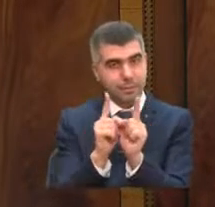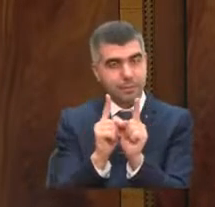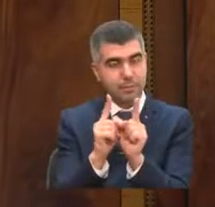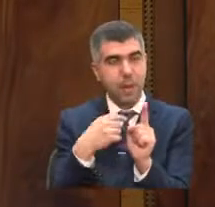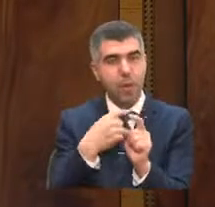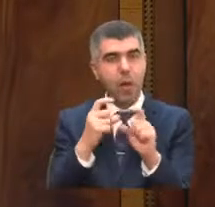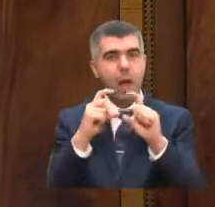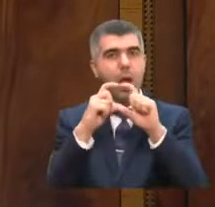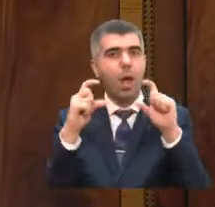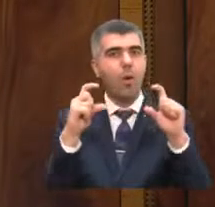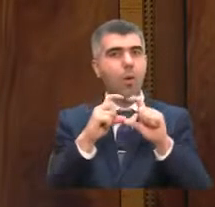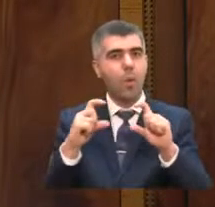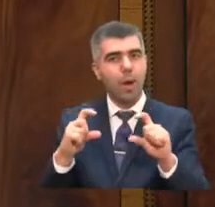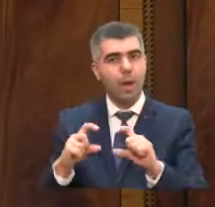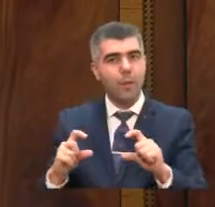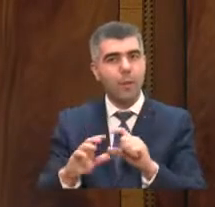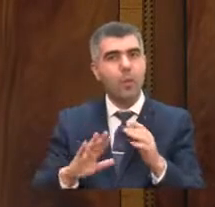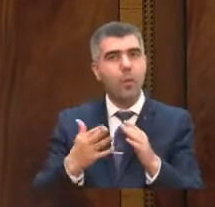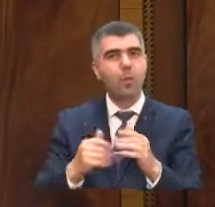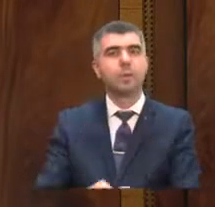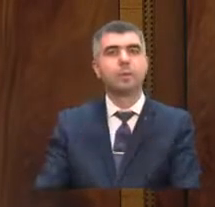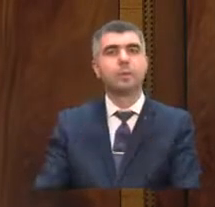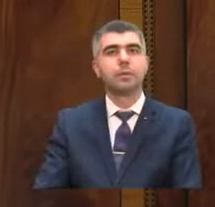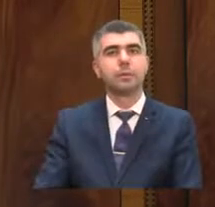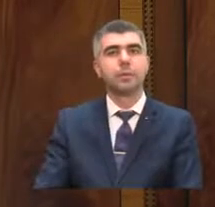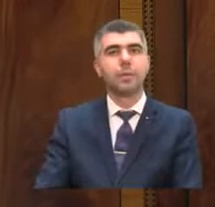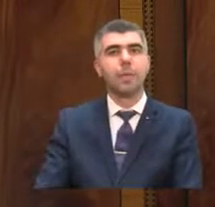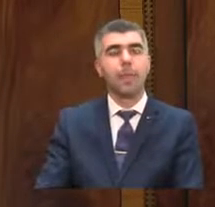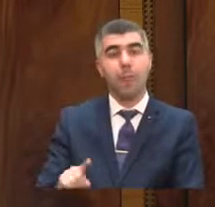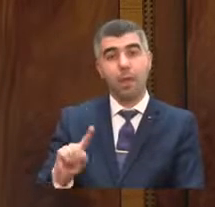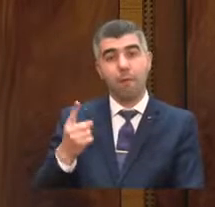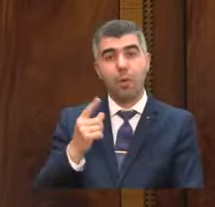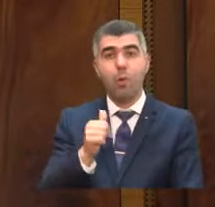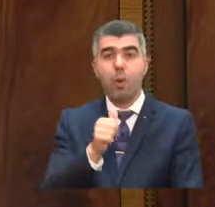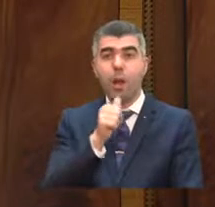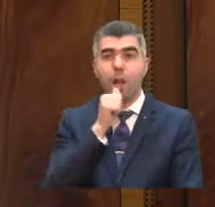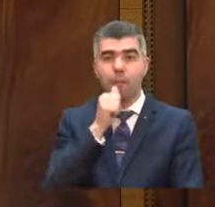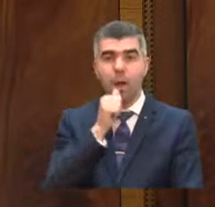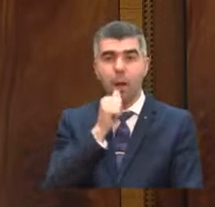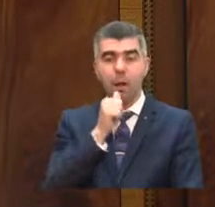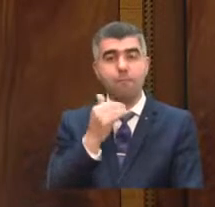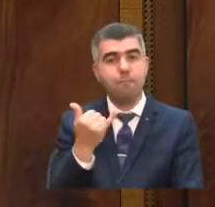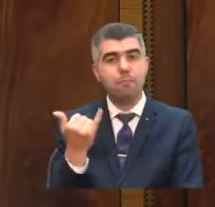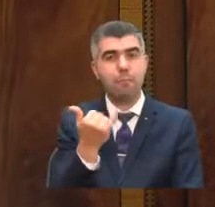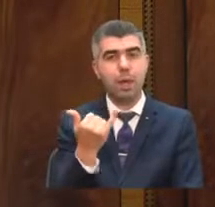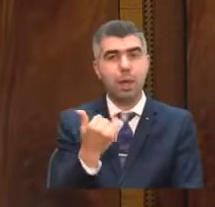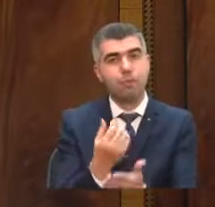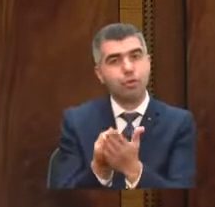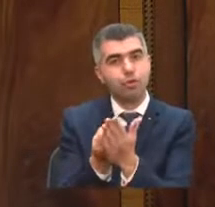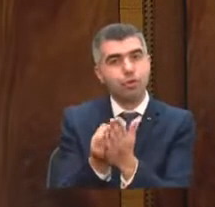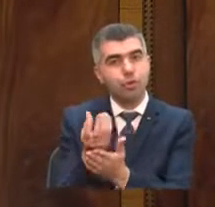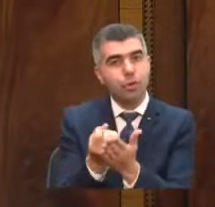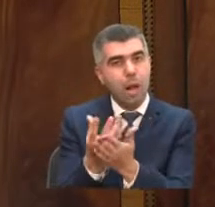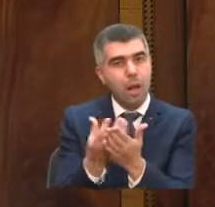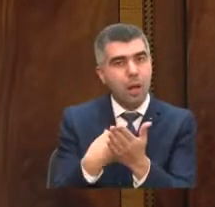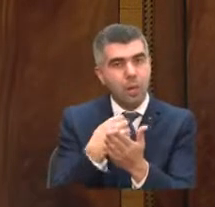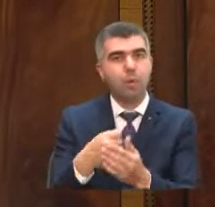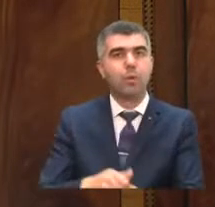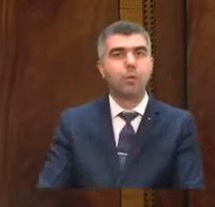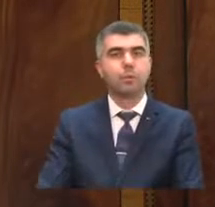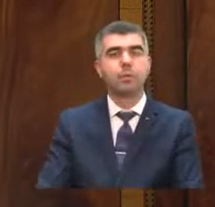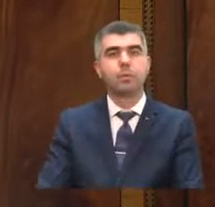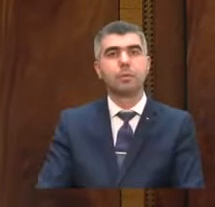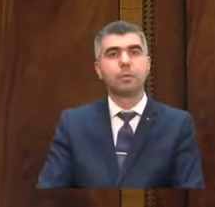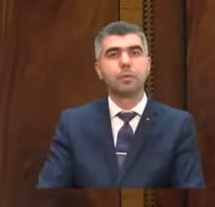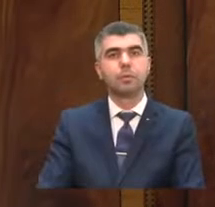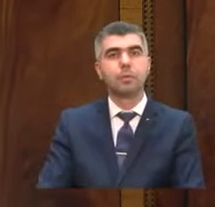العناوين الكبرى لكل قطاع على حدة، وغادي نبدا بالقطاع المالي لأنه ركزوا عليه السادة النواب باعتبار الحساسية للموضوع.